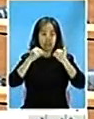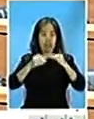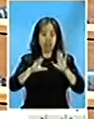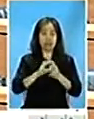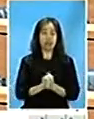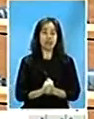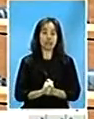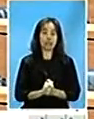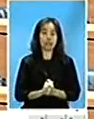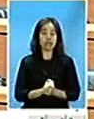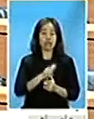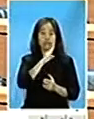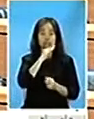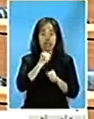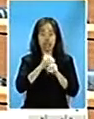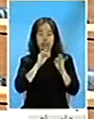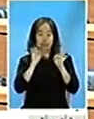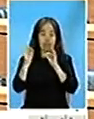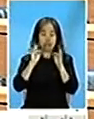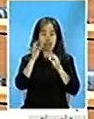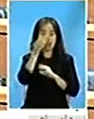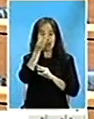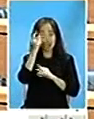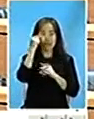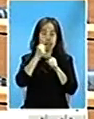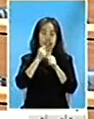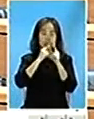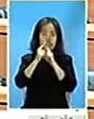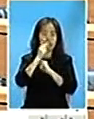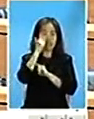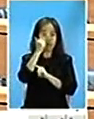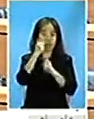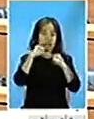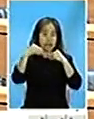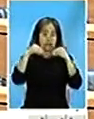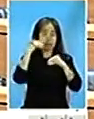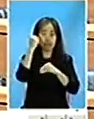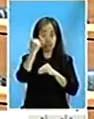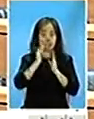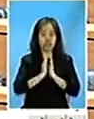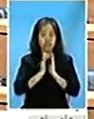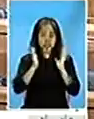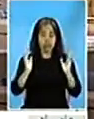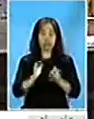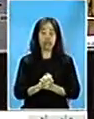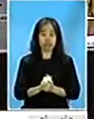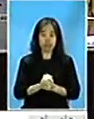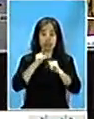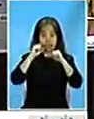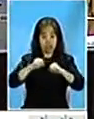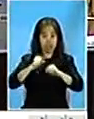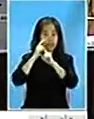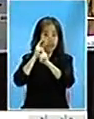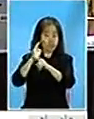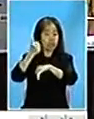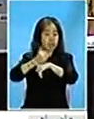ไปได้ตามนั้นครับถ้าหากว่าจะคลาดเคลื่อนไปบ้างก็อยู่ในวิสัยที่เราจะคุยกันได้ครับขอบคุณครับ ครับตกลงก็เอาตามที่ท่านจุรินทร์ได้น